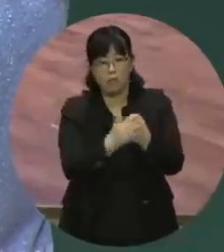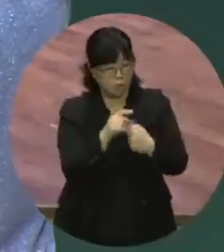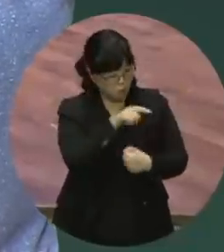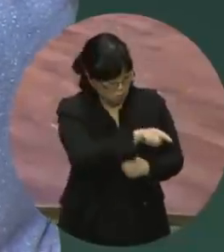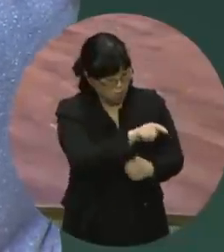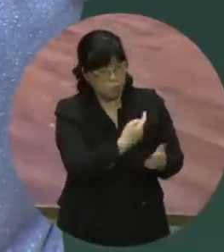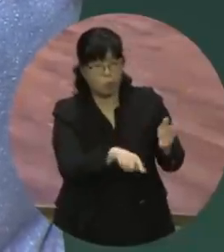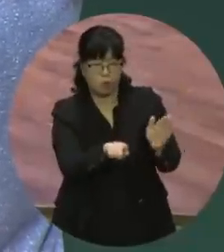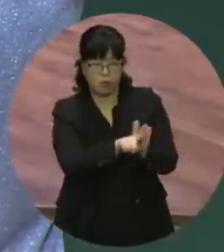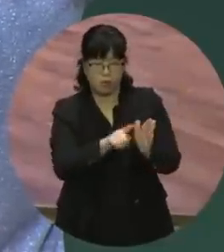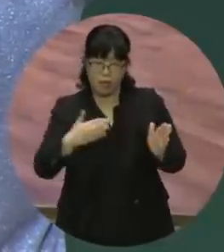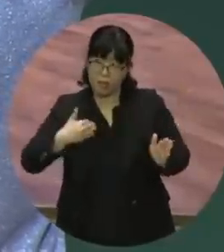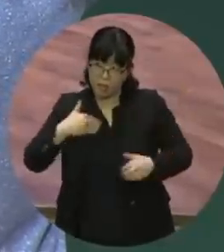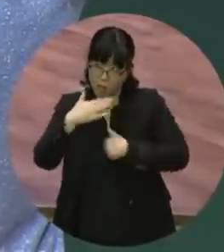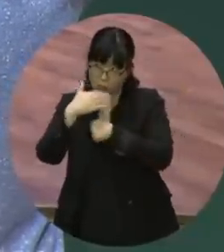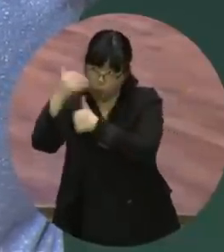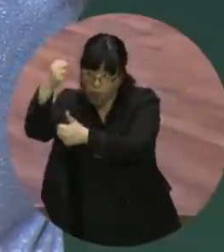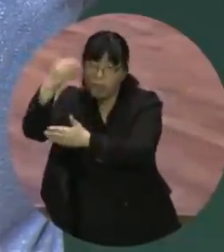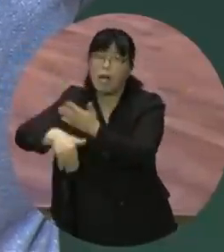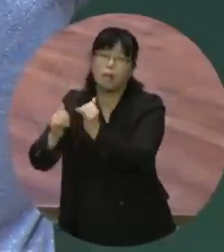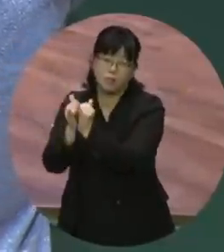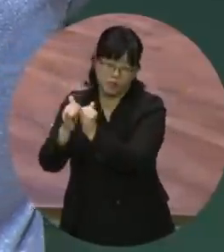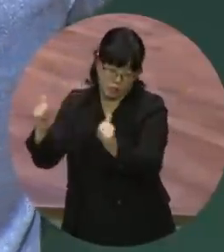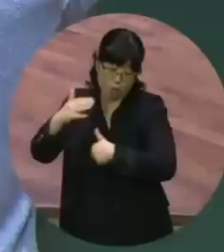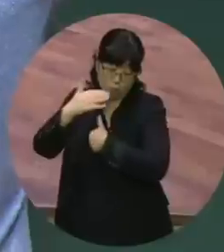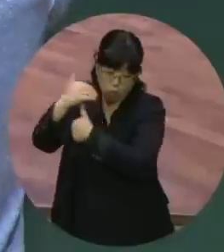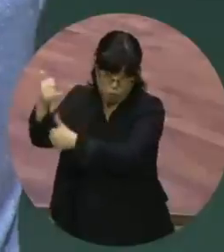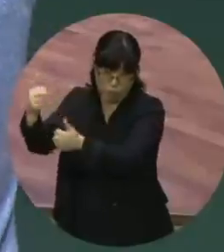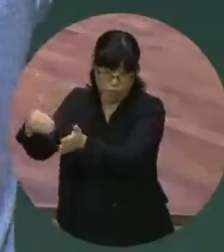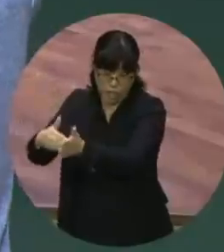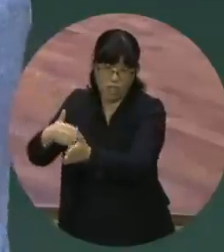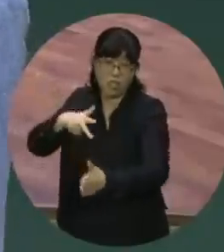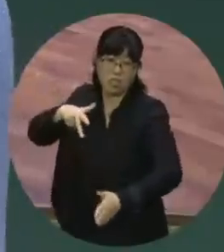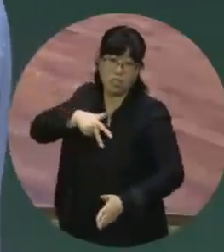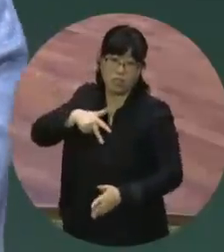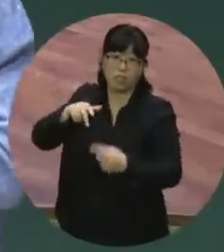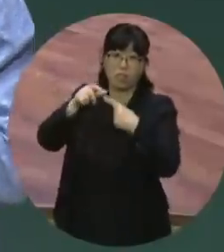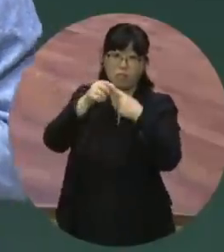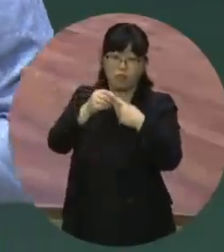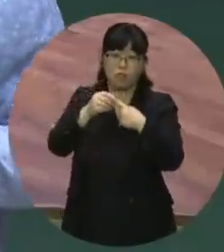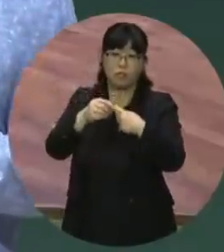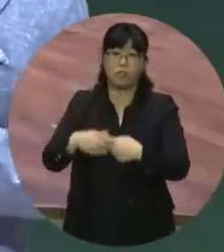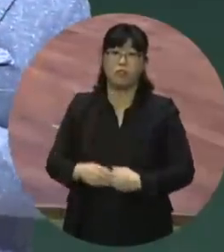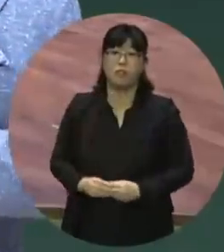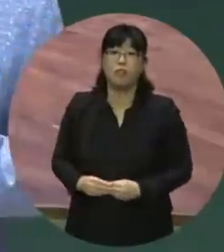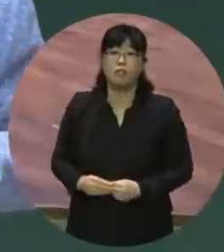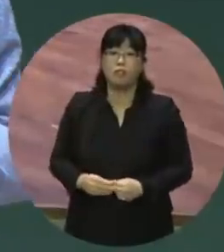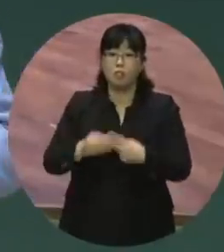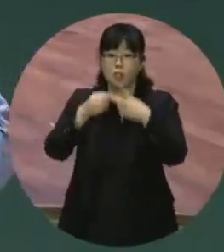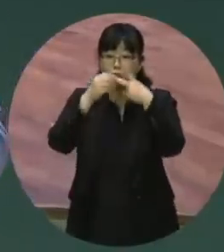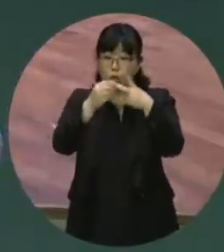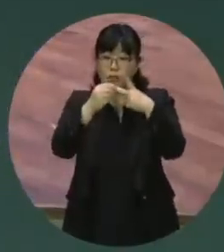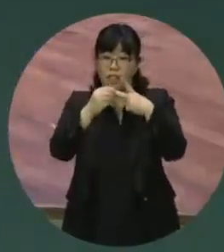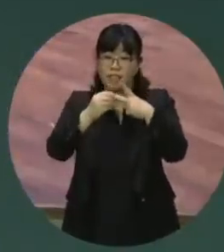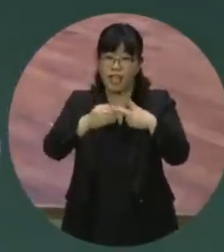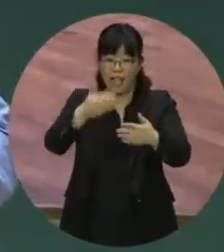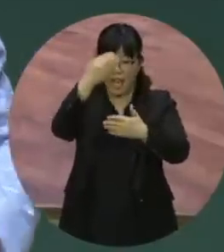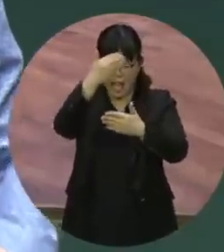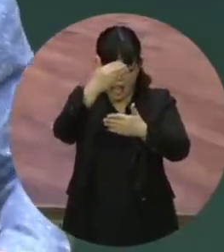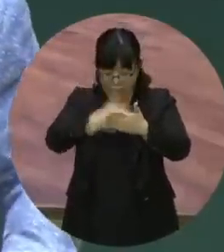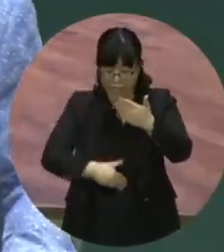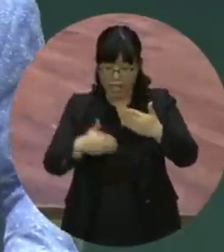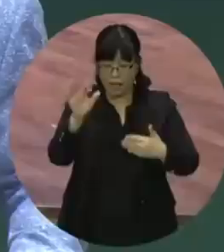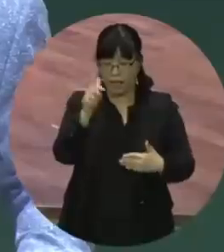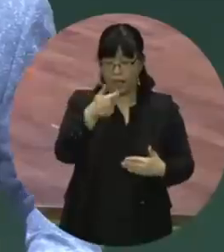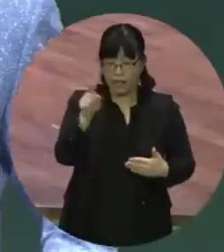문화개혁, 문화개혁. 문화개혁. 사람 문화로 살아요. 문화개혁의 주역으로. 문화개혁식이라. 문화개혁의